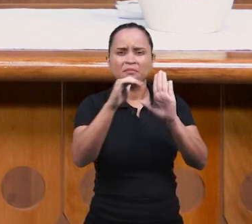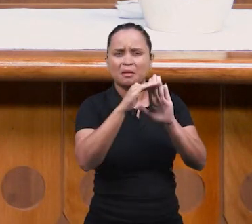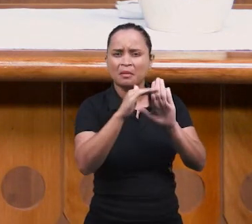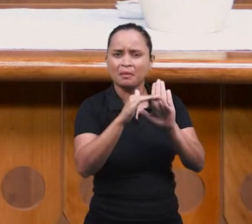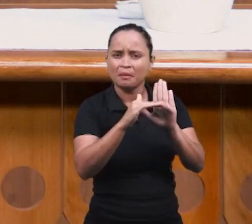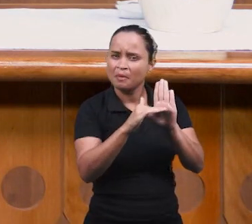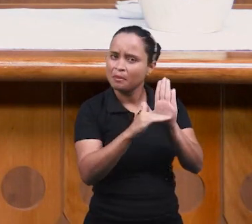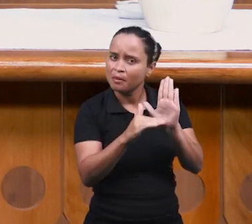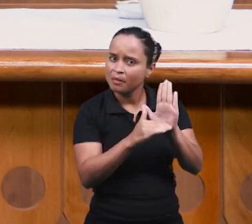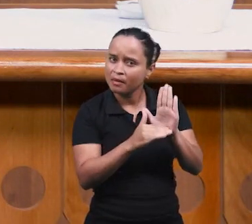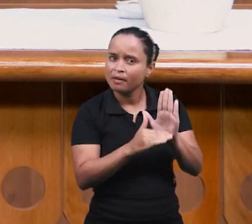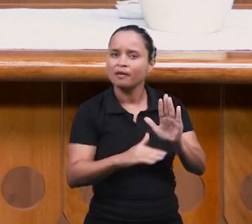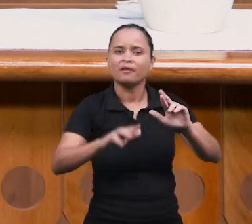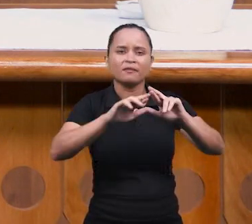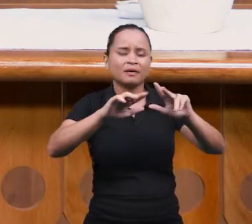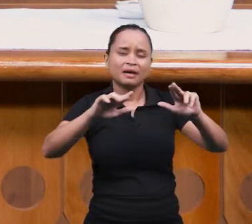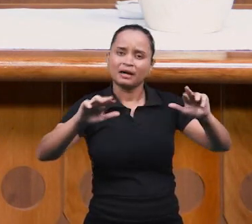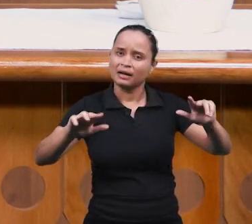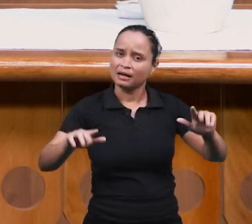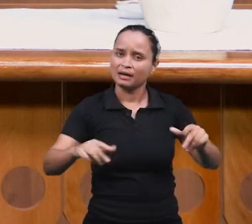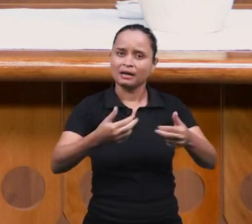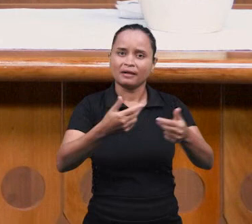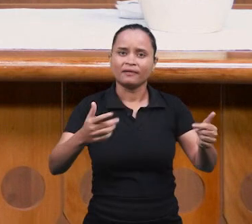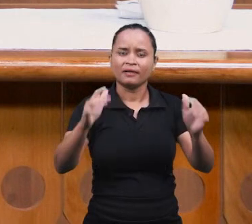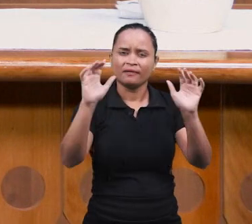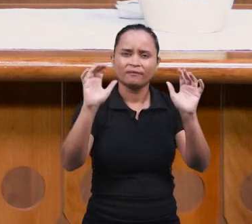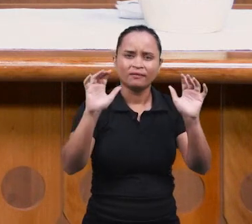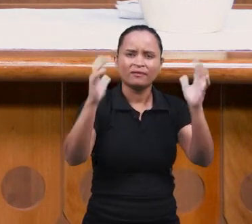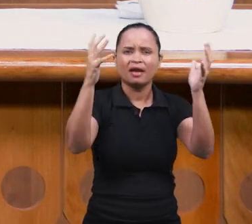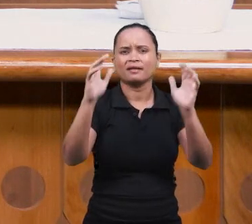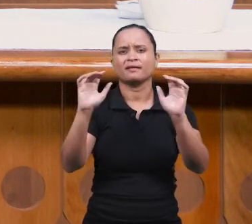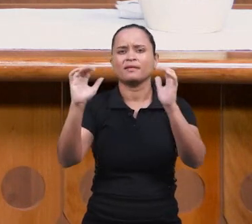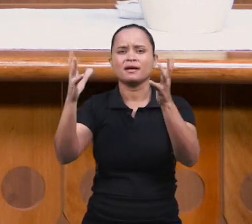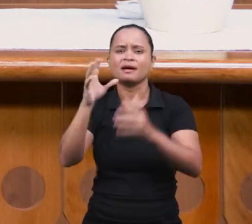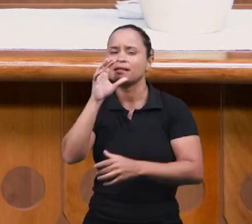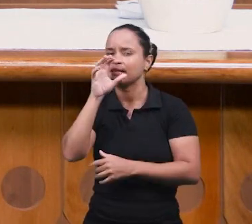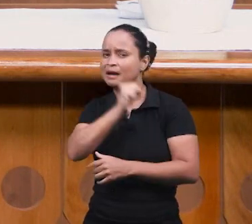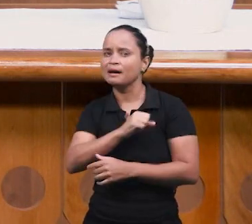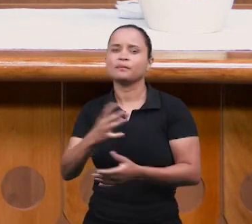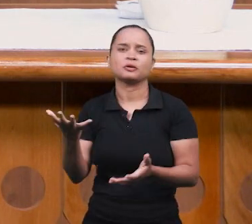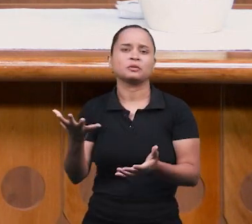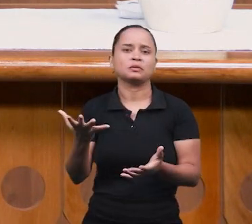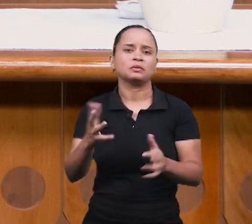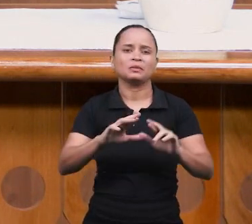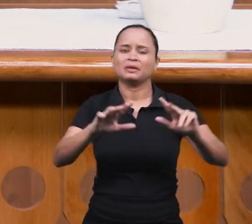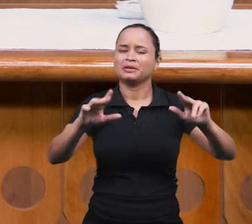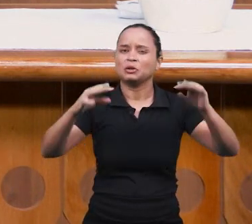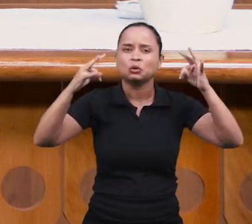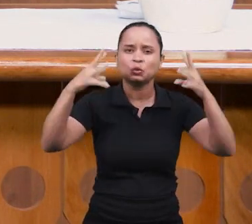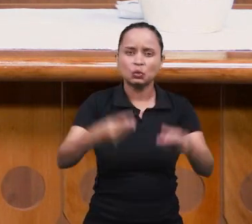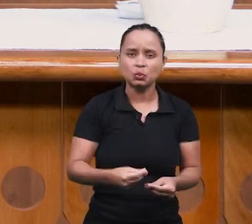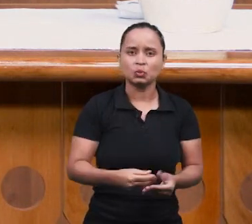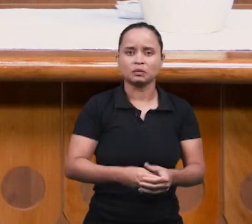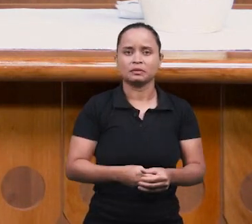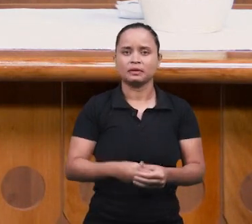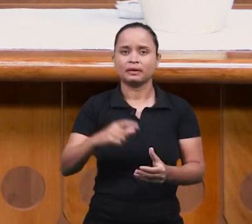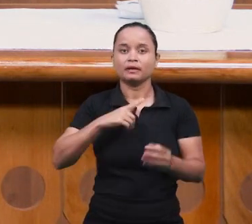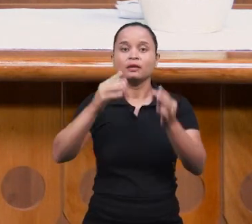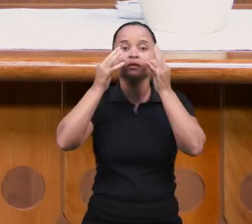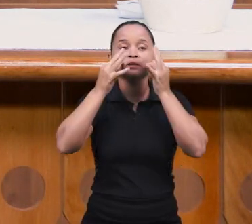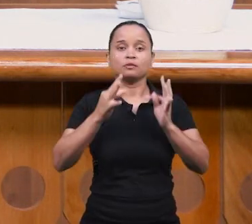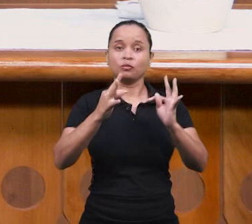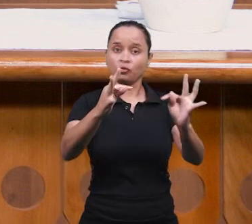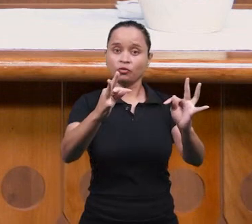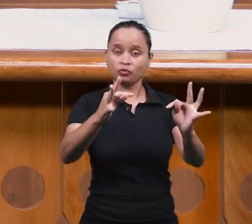les commandements, les fêtes annuelles, les fêtes de la nouvelle lune, les fêtes samedi, le